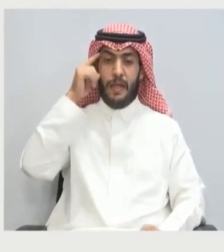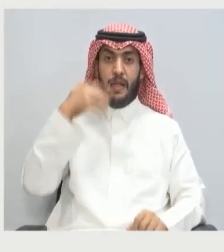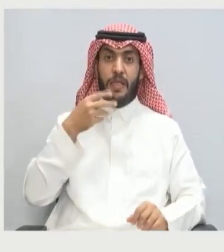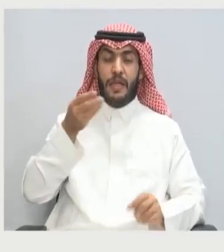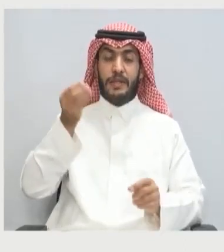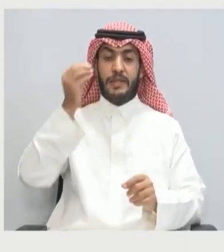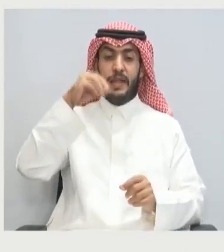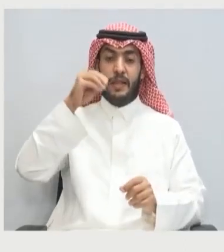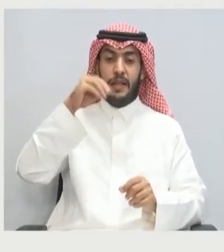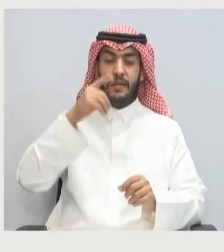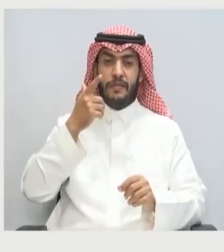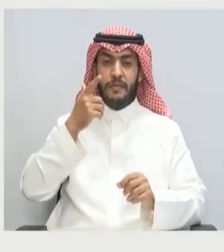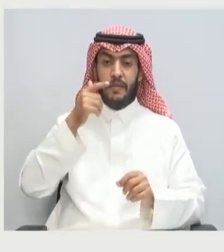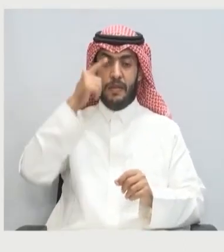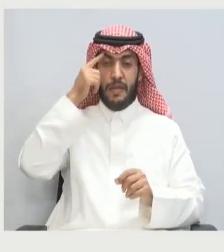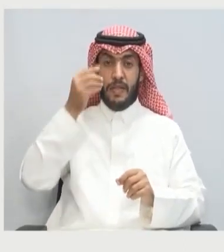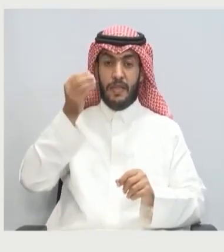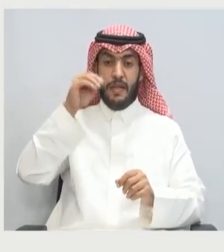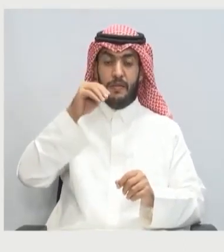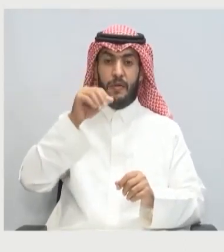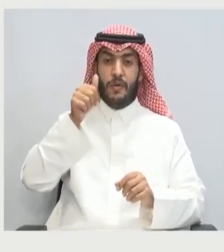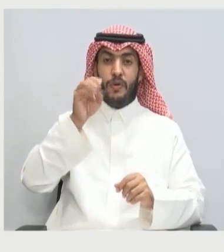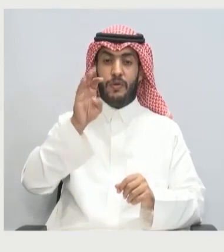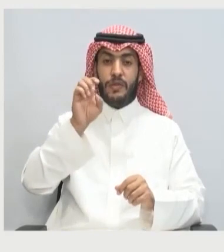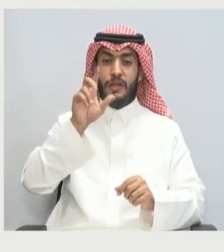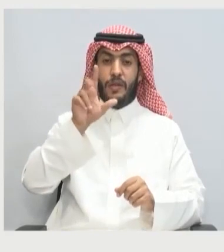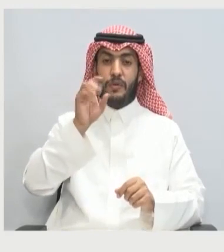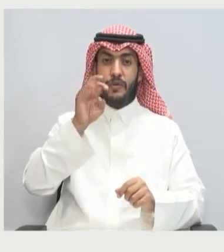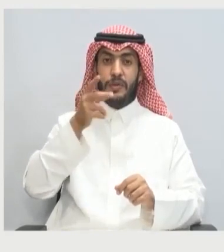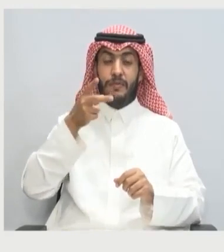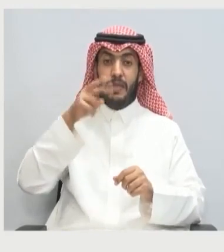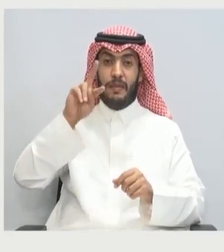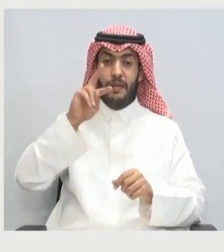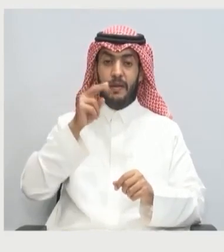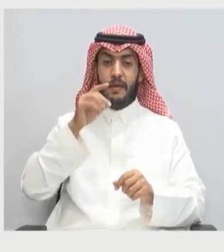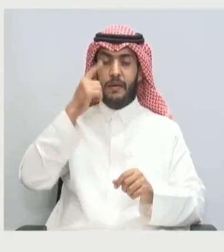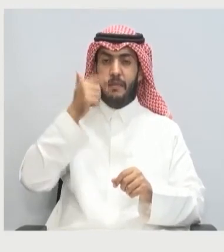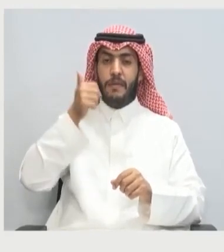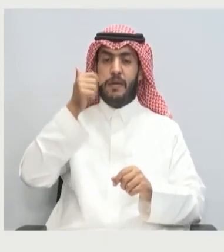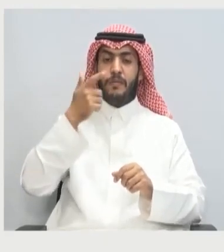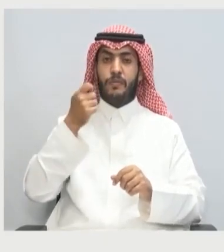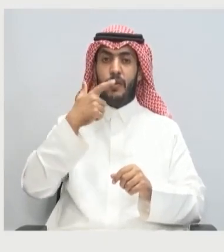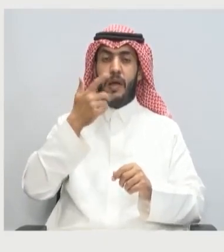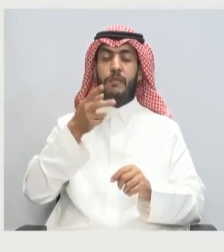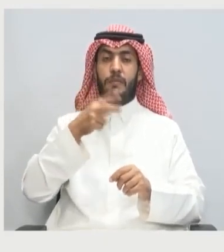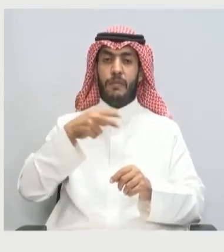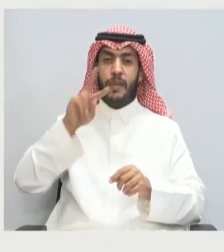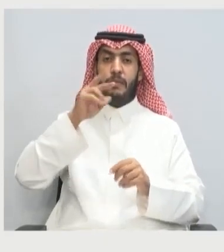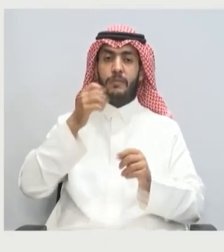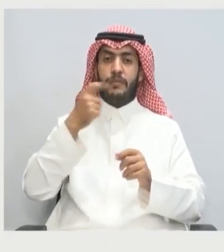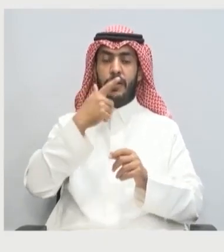في كل مره اذا تضاعف اكسيد النيتروجين مرتين ماذا سيحدث للسرعه ستتضاعف